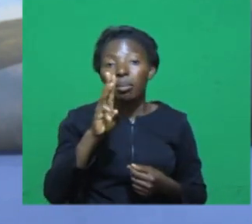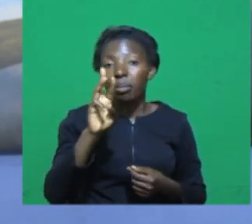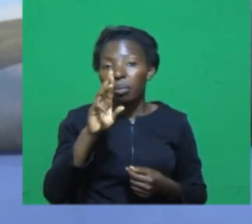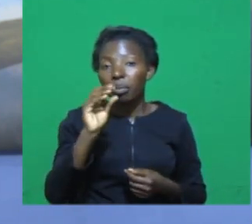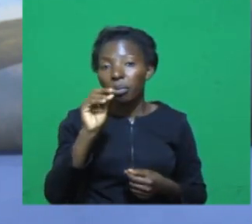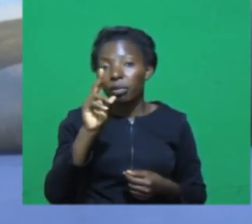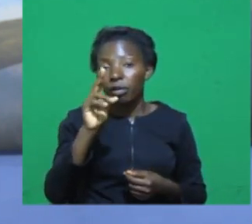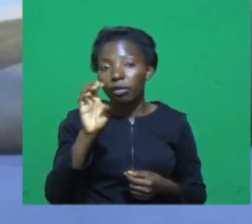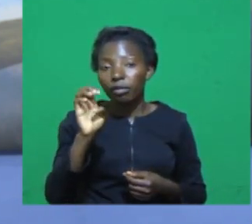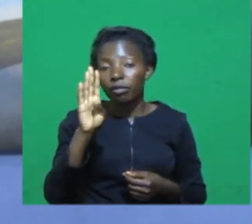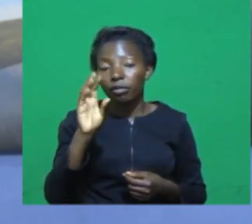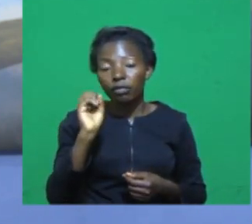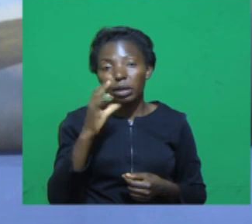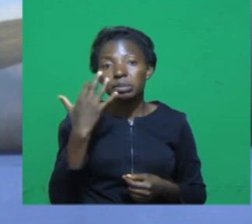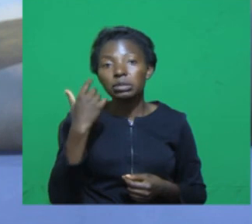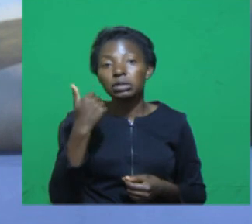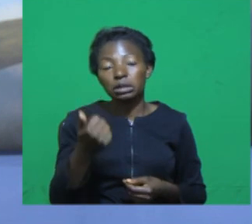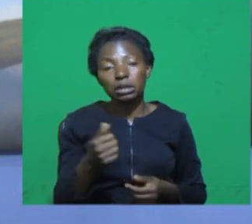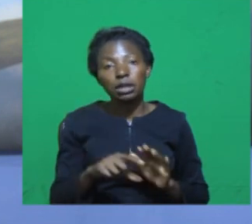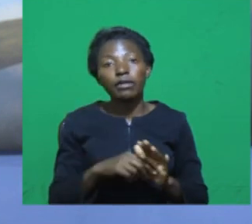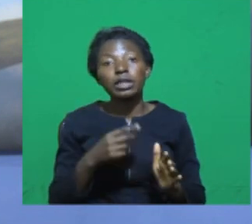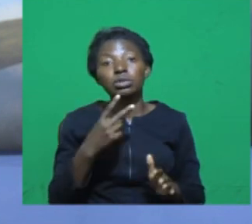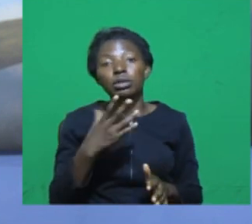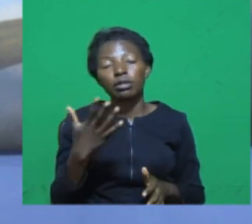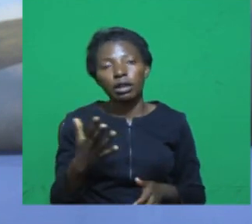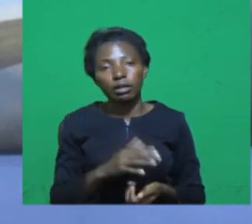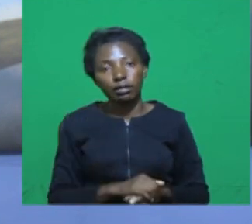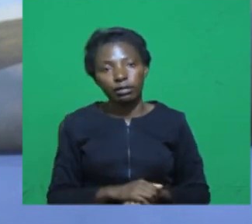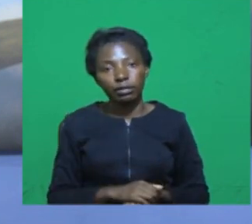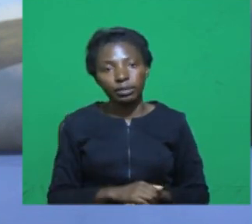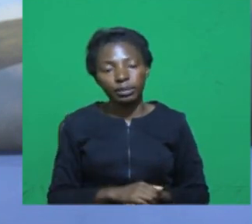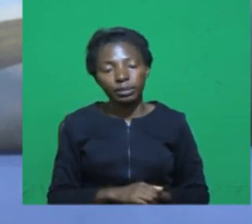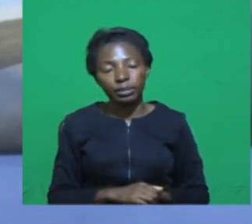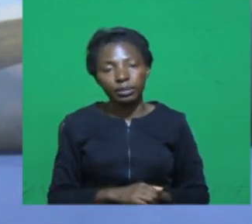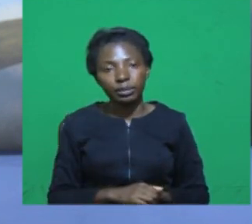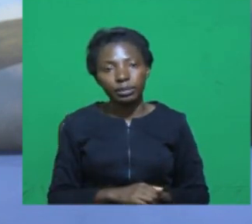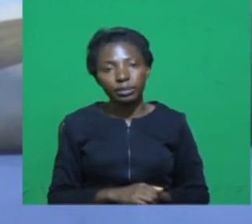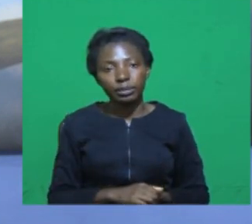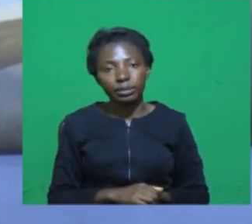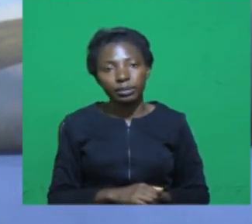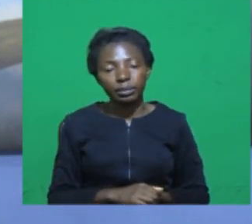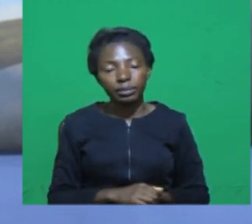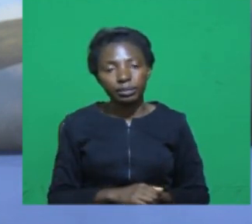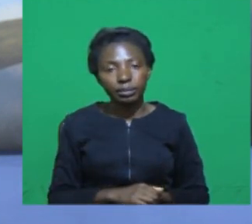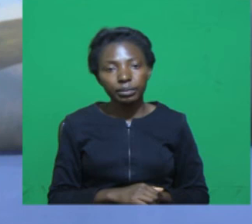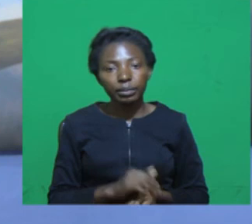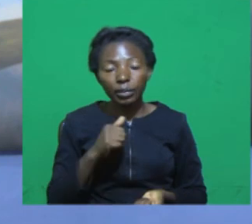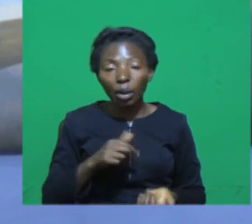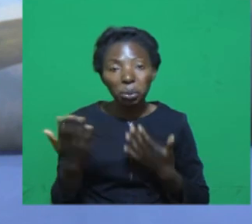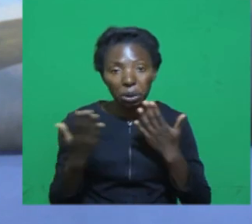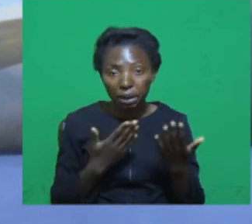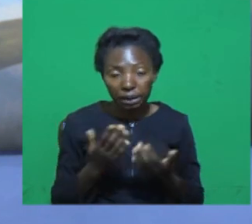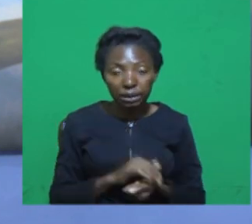25. Zvirevo 6 verse 25. Okay. Iverengei munzwe, area iyoyo